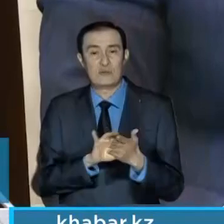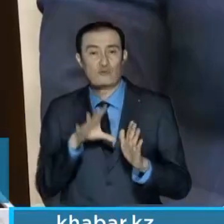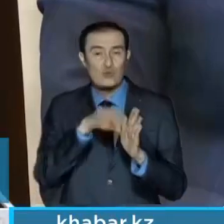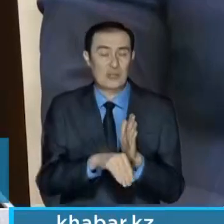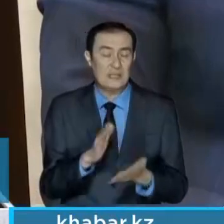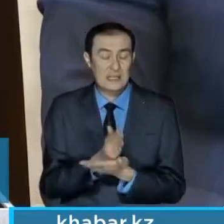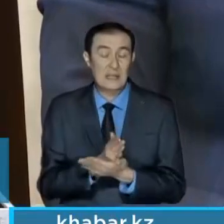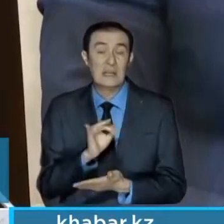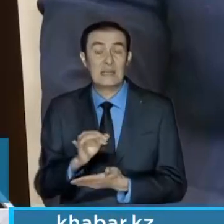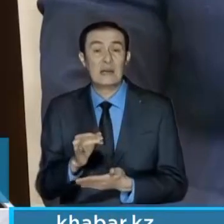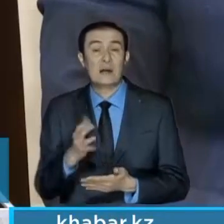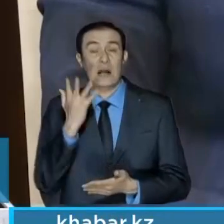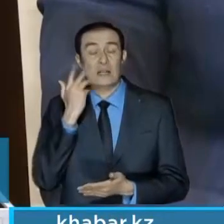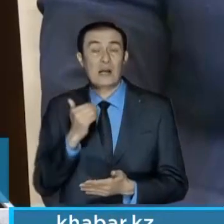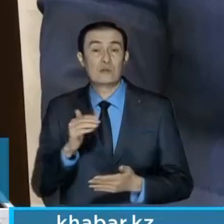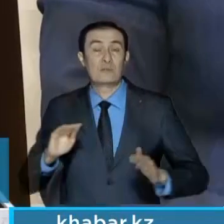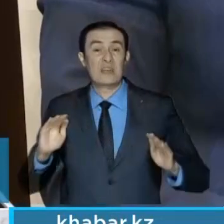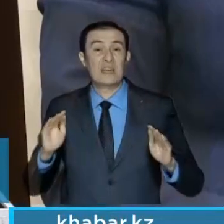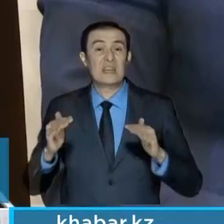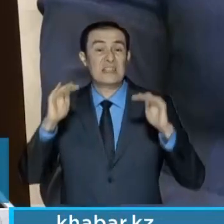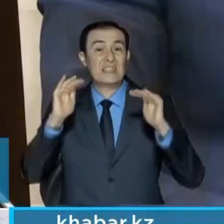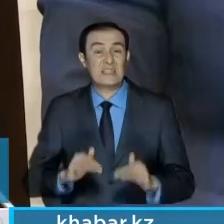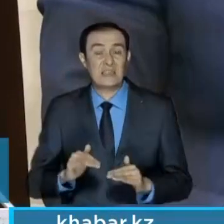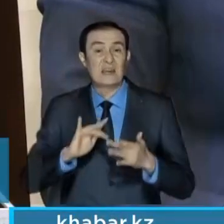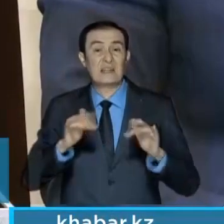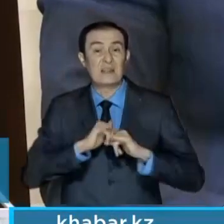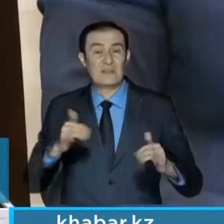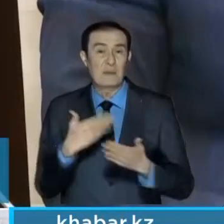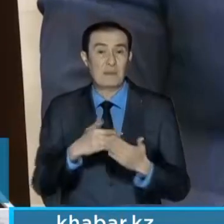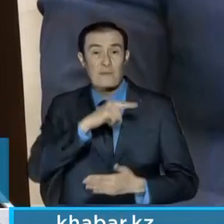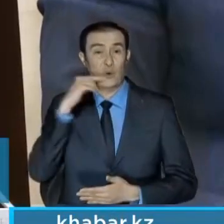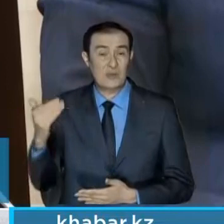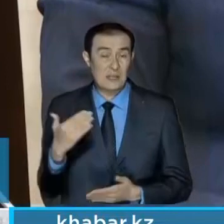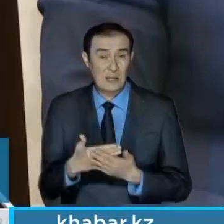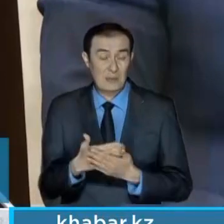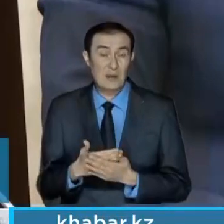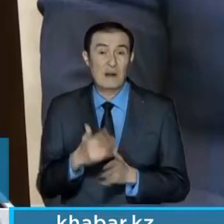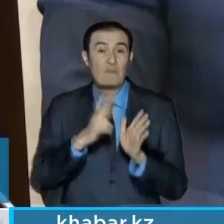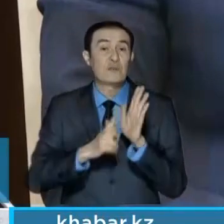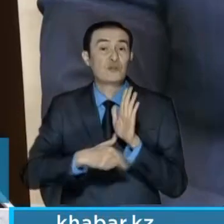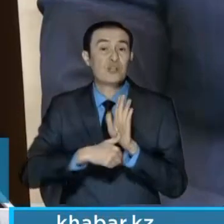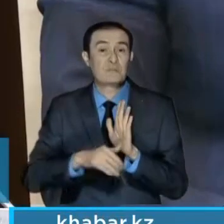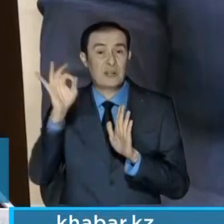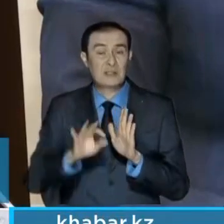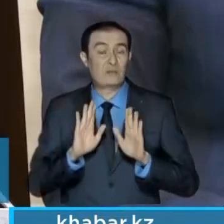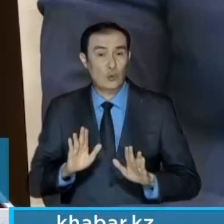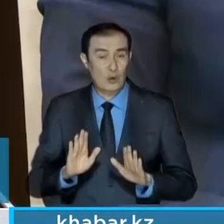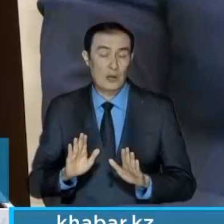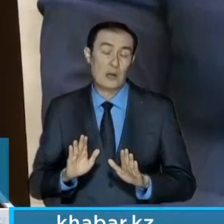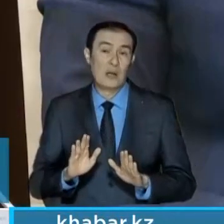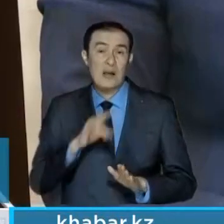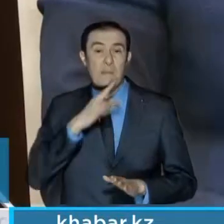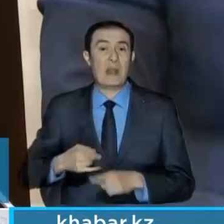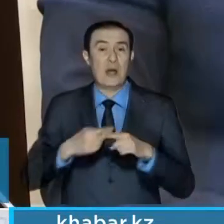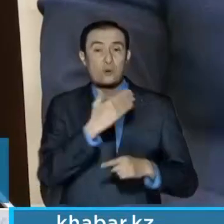соответственно при низкой цифровизации в других странах К примеру в Российской Федерации она 86% составляет в